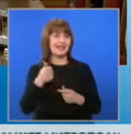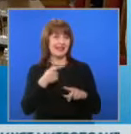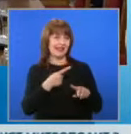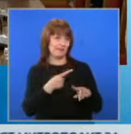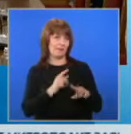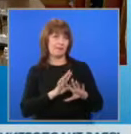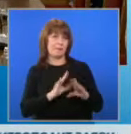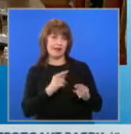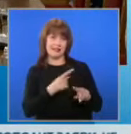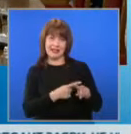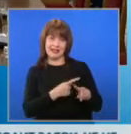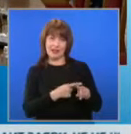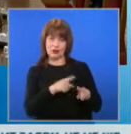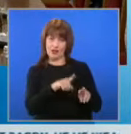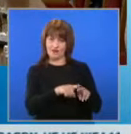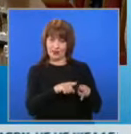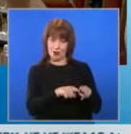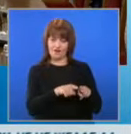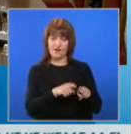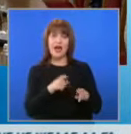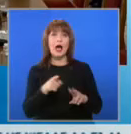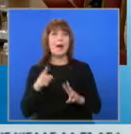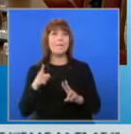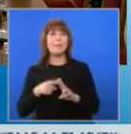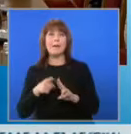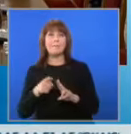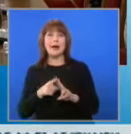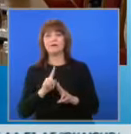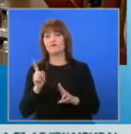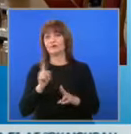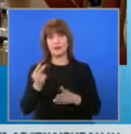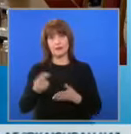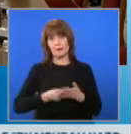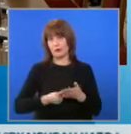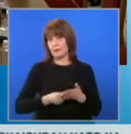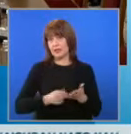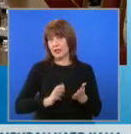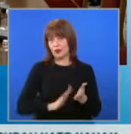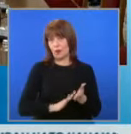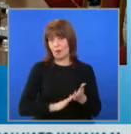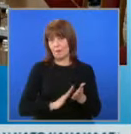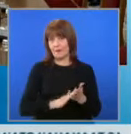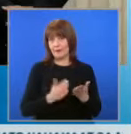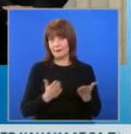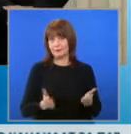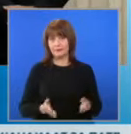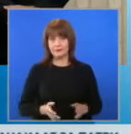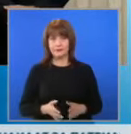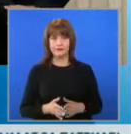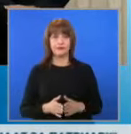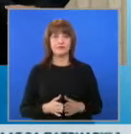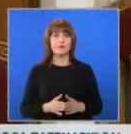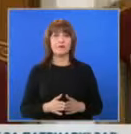Иванов, останалите лидери от ППДБ не са подписали документа. Още вижте в